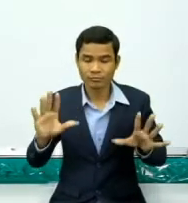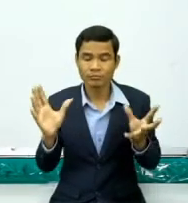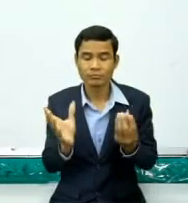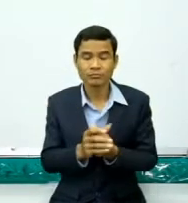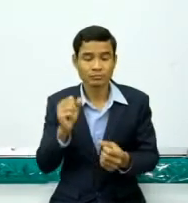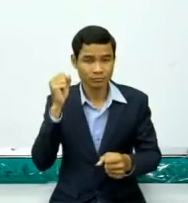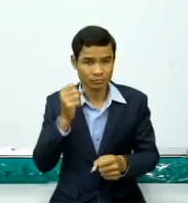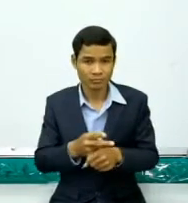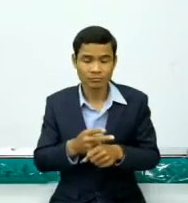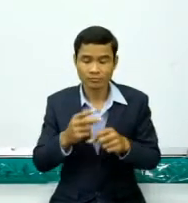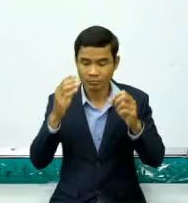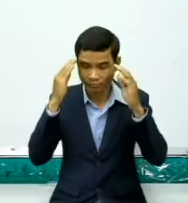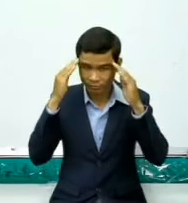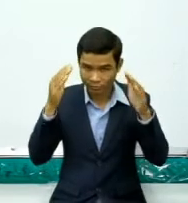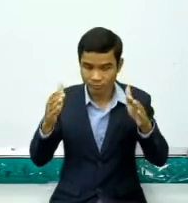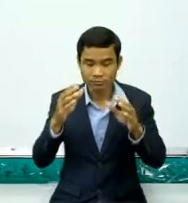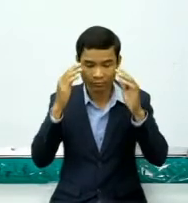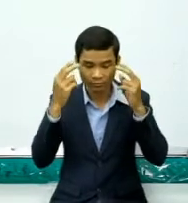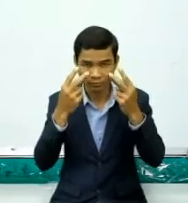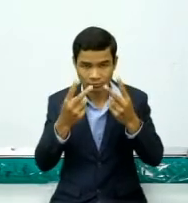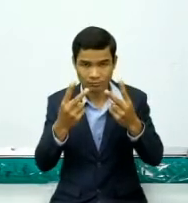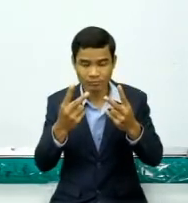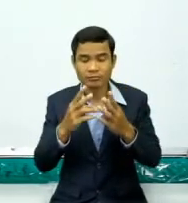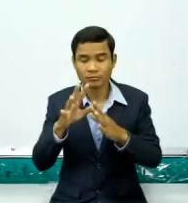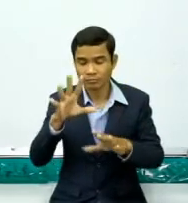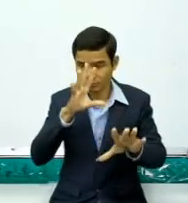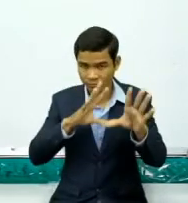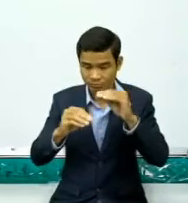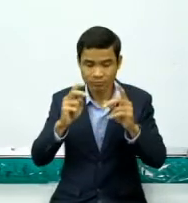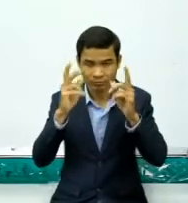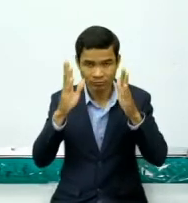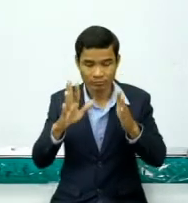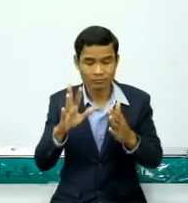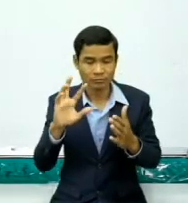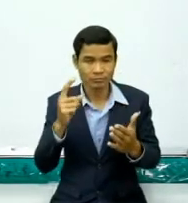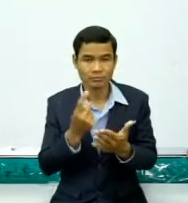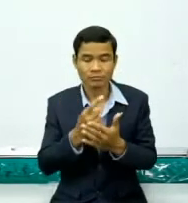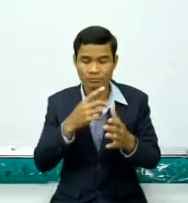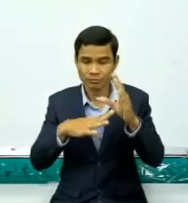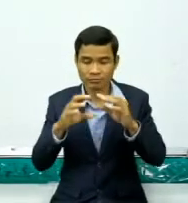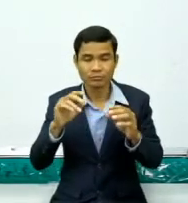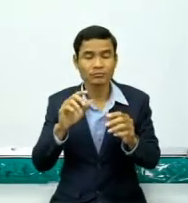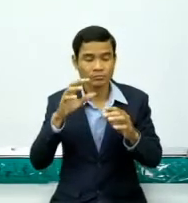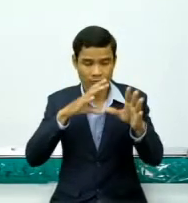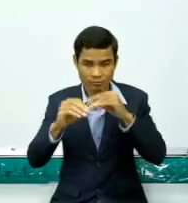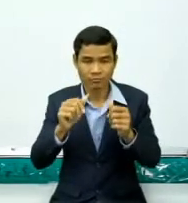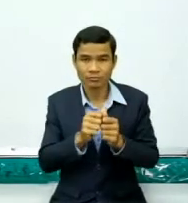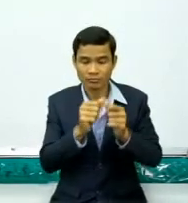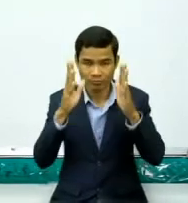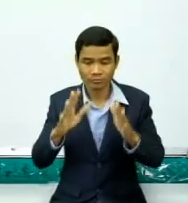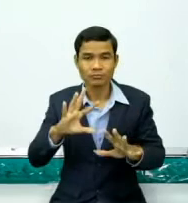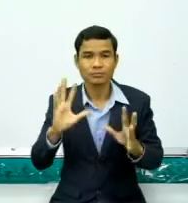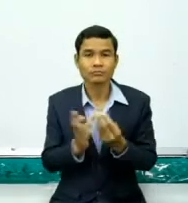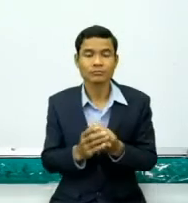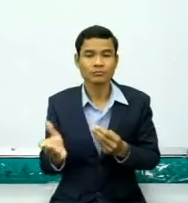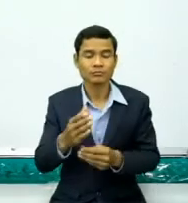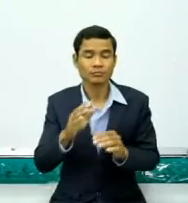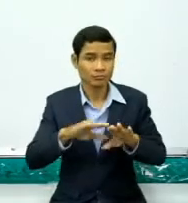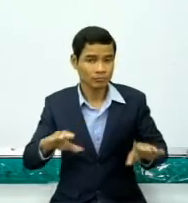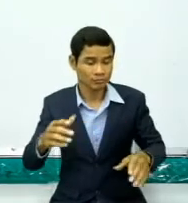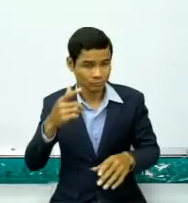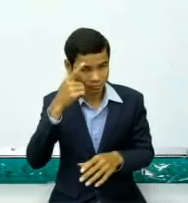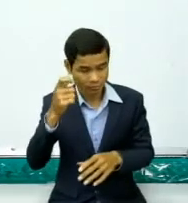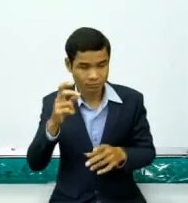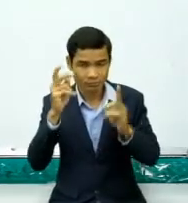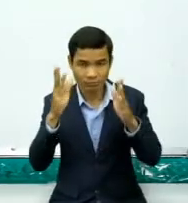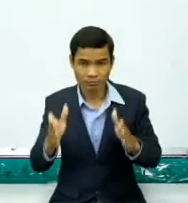ta. Chà, chất chất tực đá nâng sẽ đáp nẹ cừu cho rũm riêng chùm mùi nẹ cừu tình ọc nên nâng con ná. Chà, tập kẻ hợp thả con chá là tập